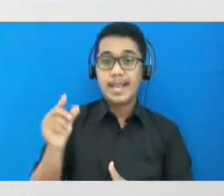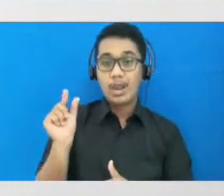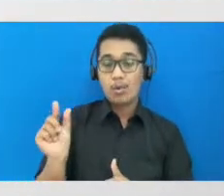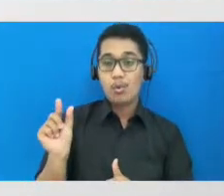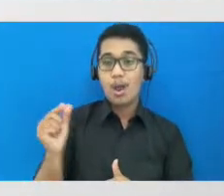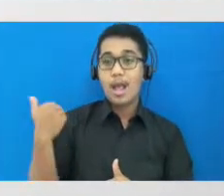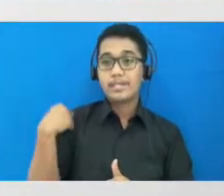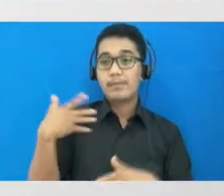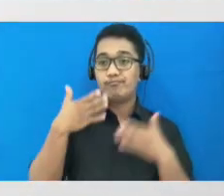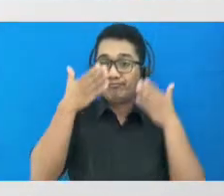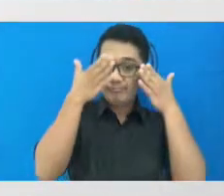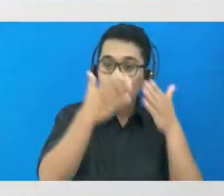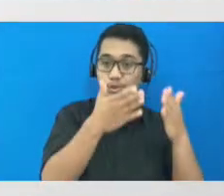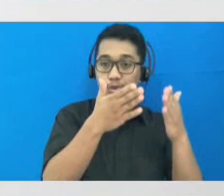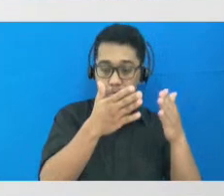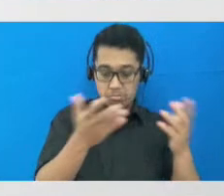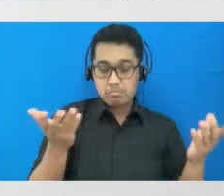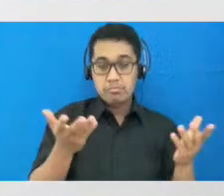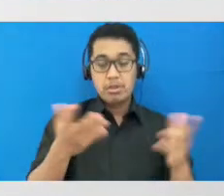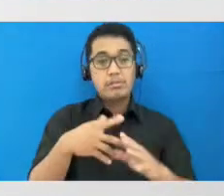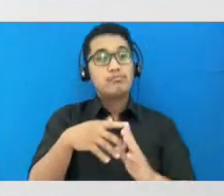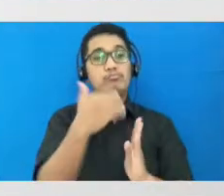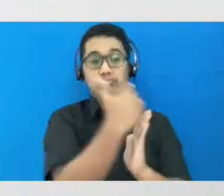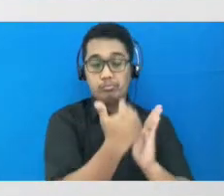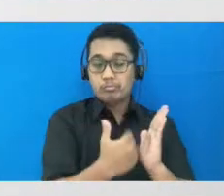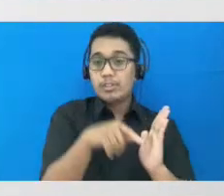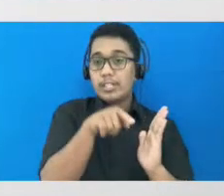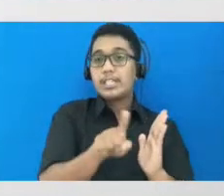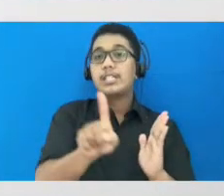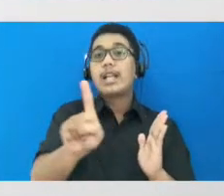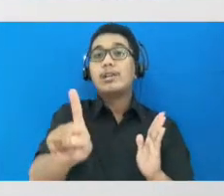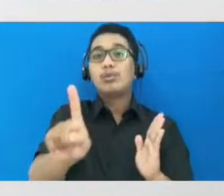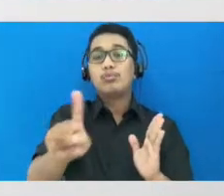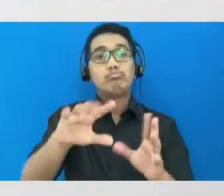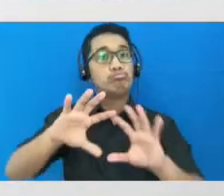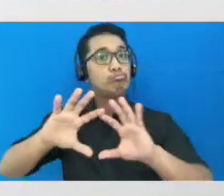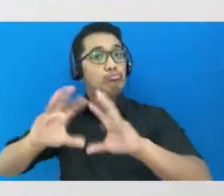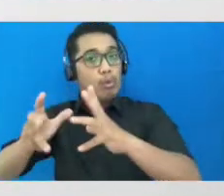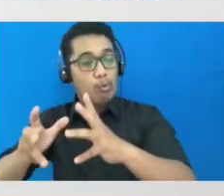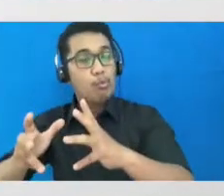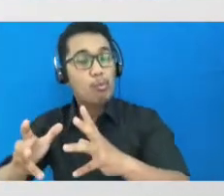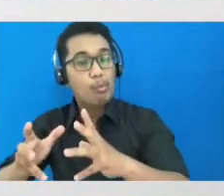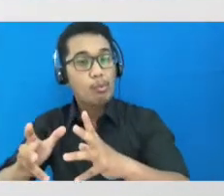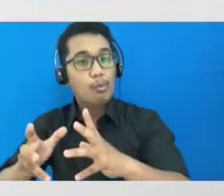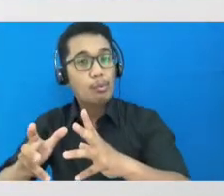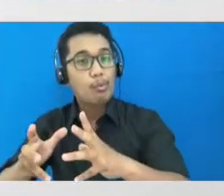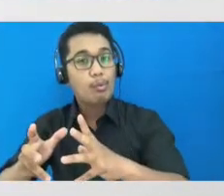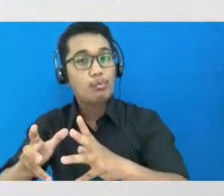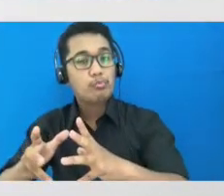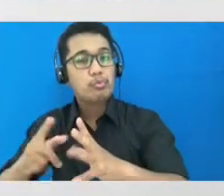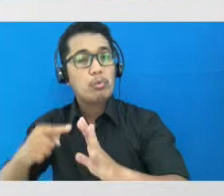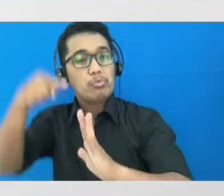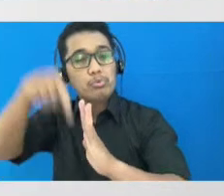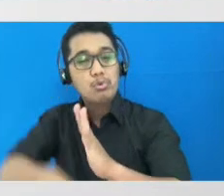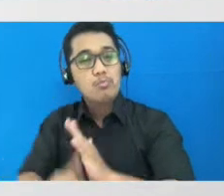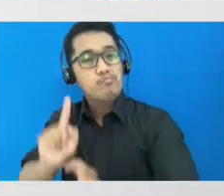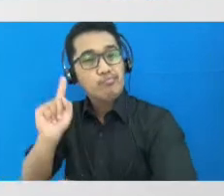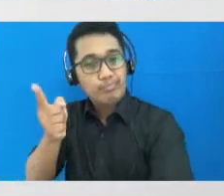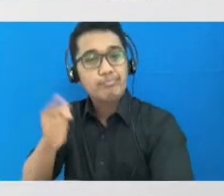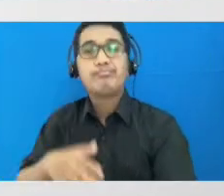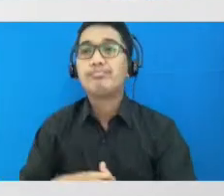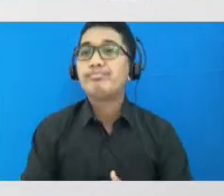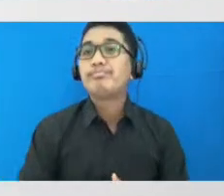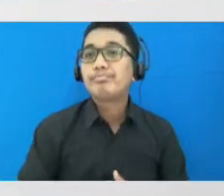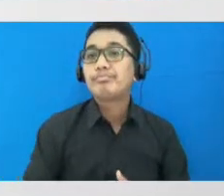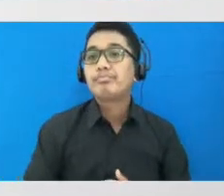memiliki keunikan di mana konstitusi EU merupakan satu-satunya konstitusi di dunia yang memasukkan secara eksplisit kewajiban tersebut.